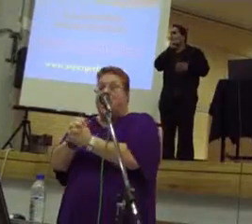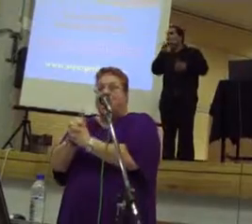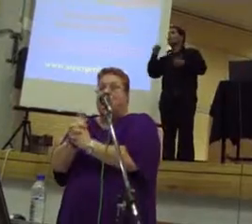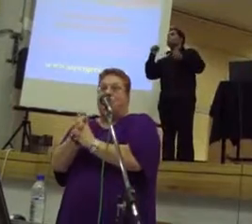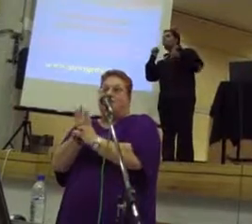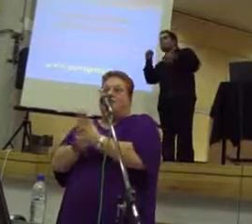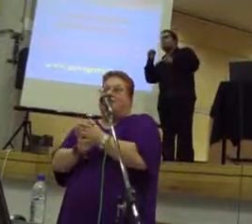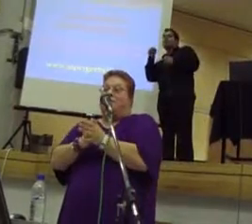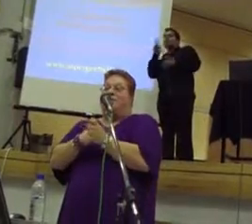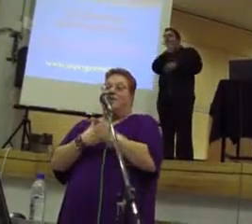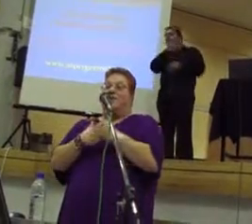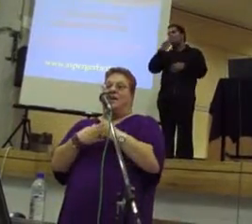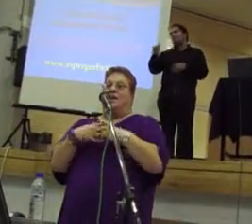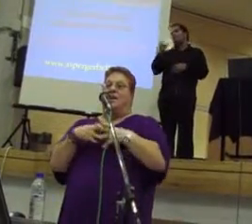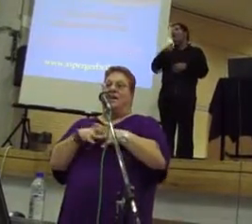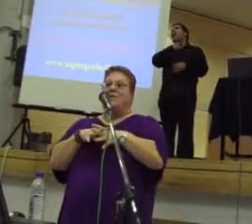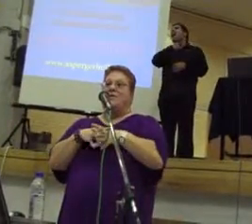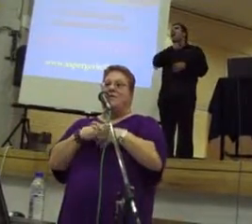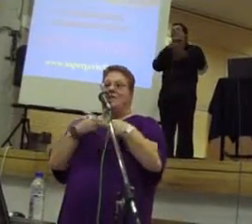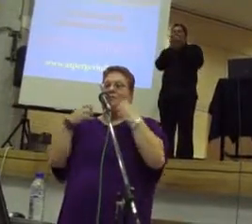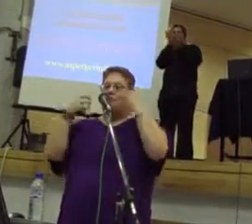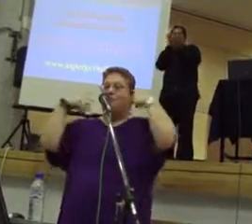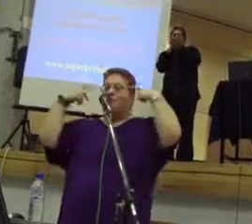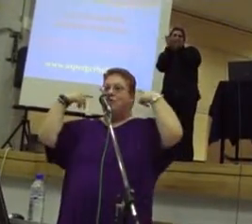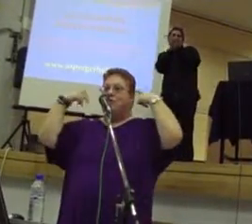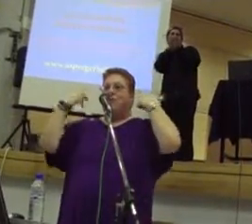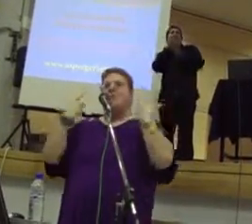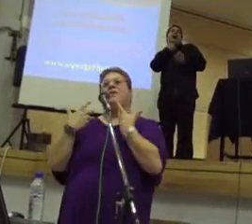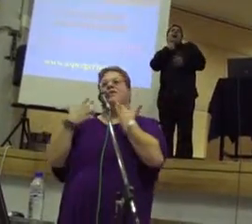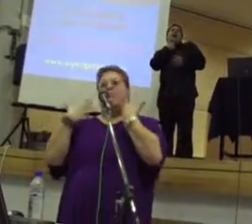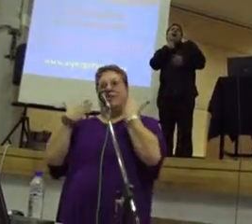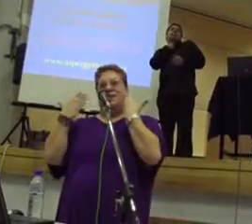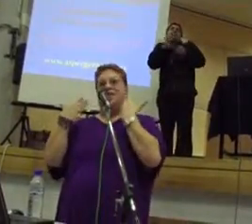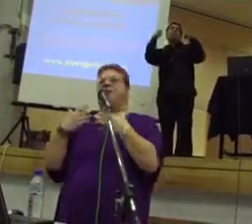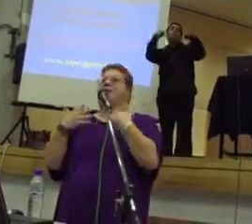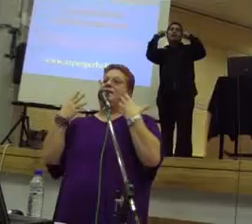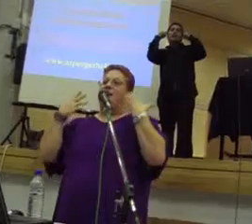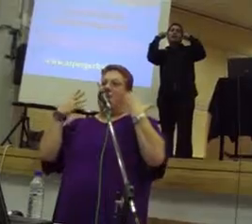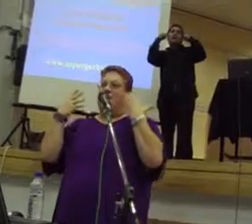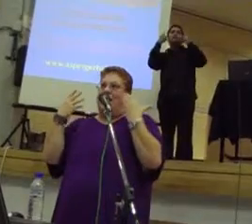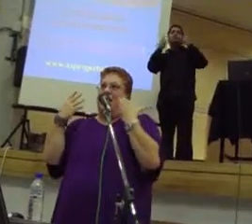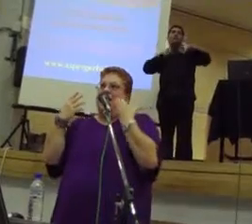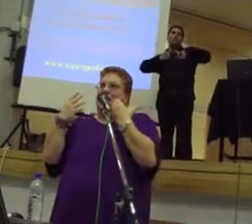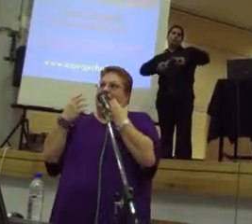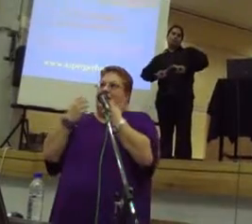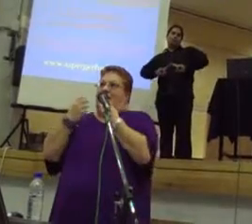Το χρειάζομαι να τρίψω τα χέρια μου, γιατί άμα δεν τα τρίψω, το μυαλό μου δεν θα μπορέσει